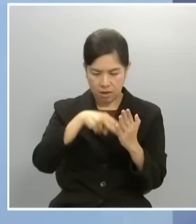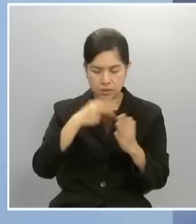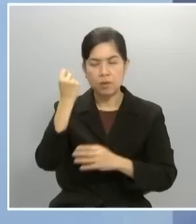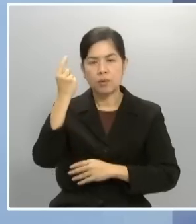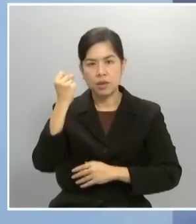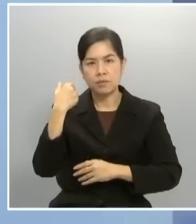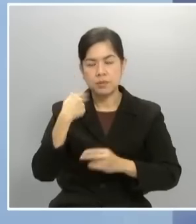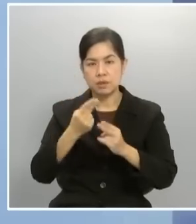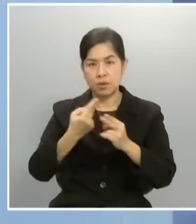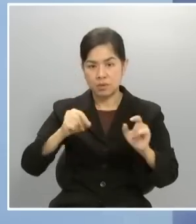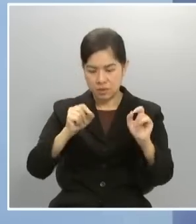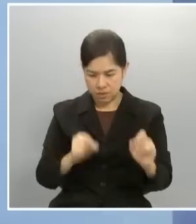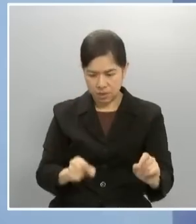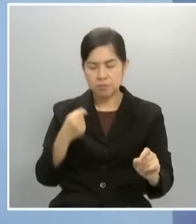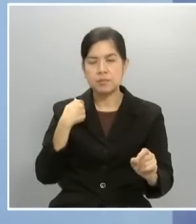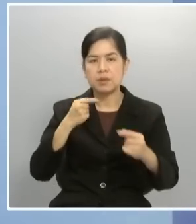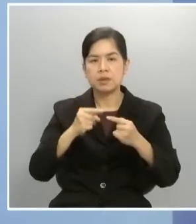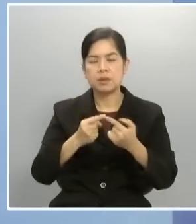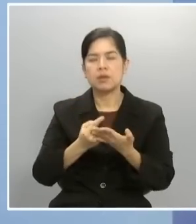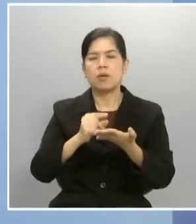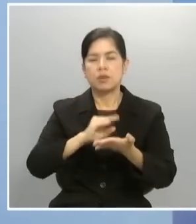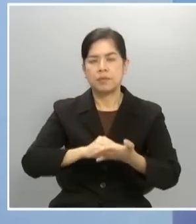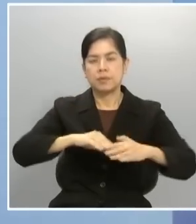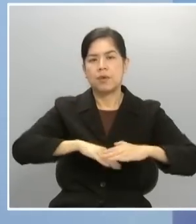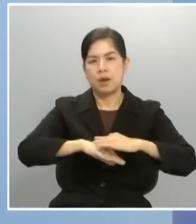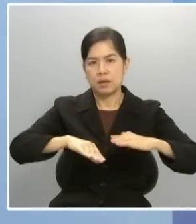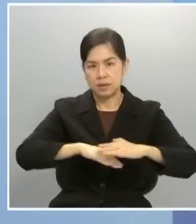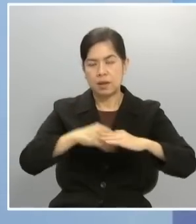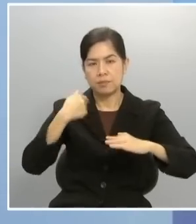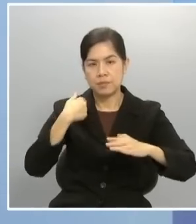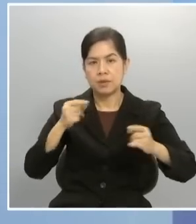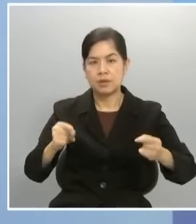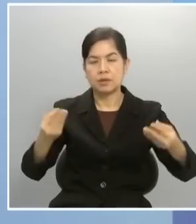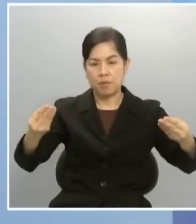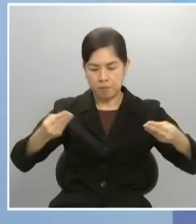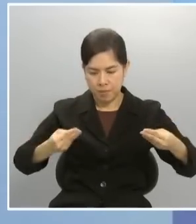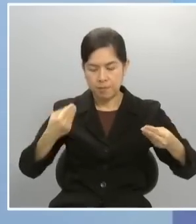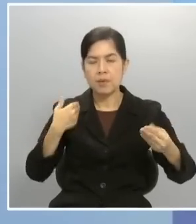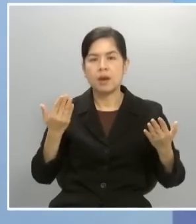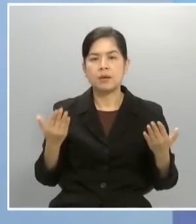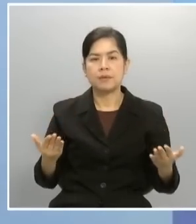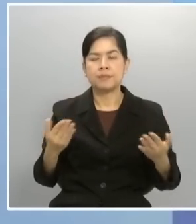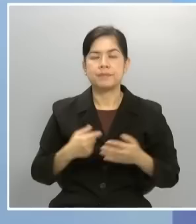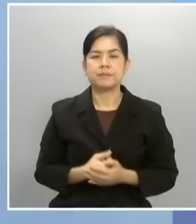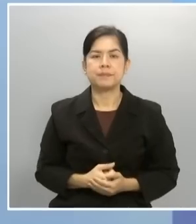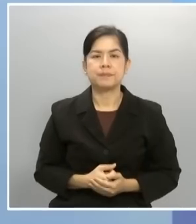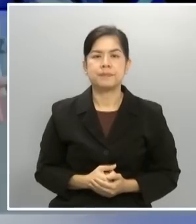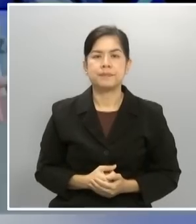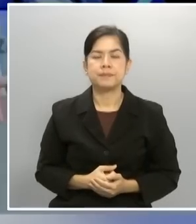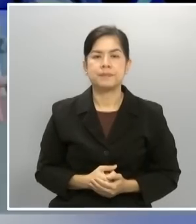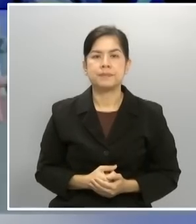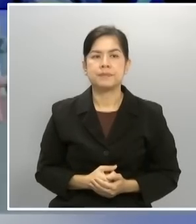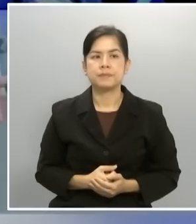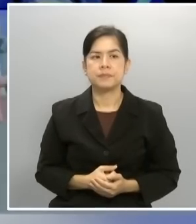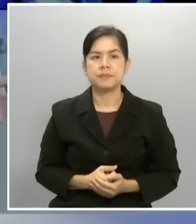ได้ลงลายมือชื่อไว้เป็นสำคัญต่อหน้าพยานและเก็บไว้ฝ่ายละฉบับนี่นะครับอ่ะแล้ว